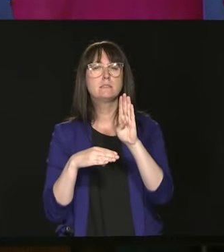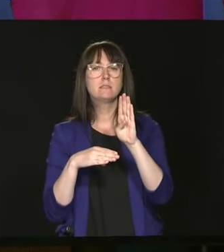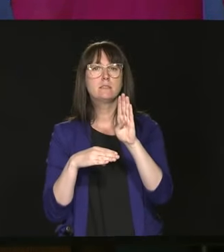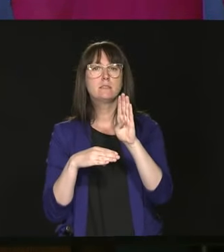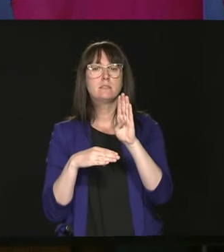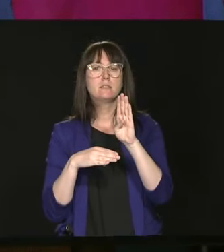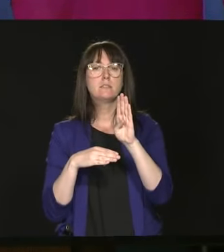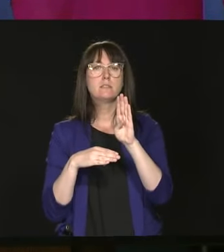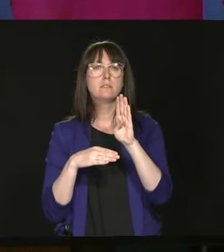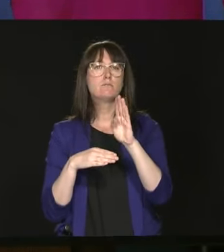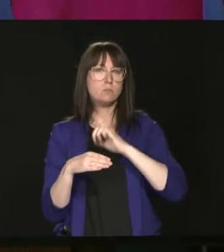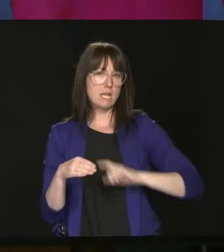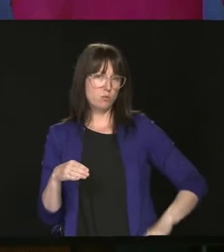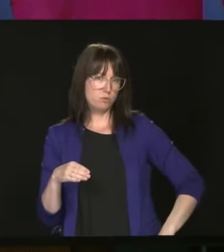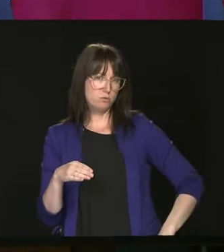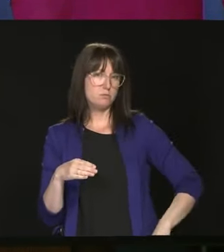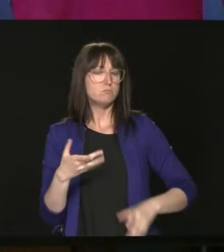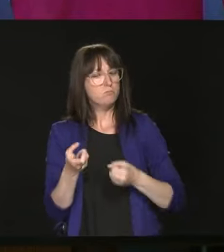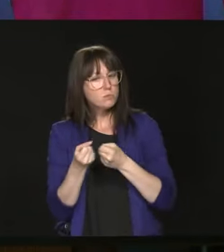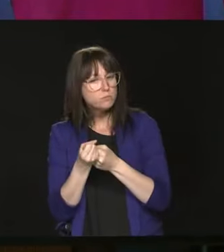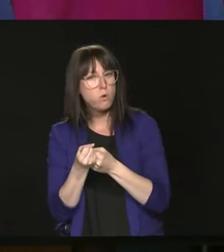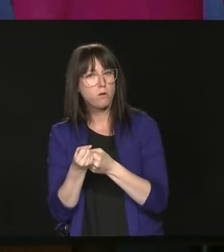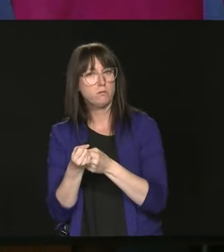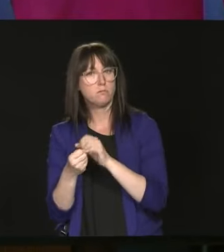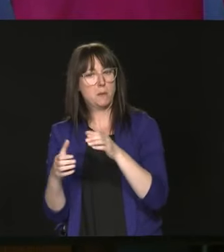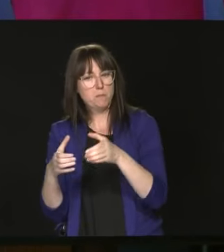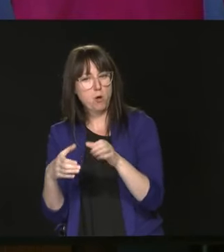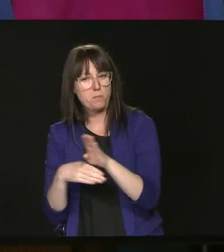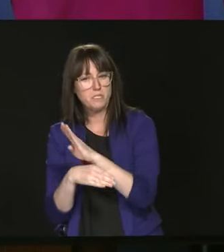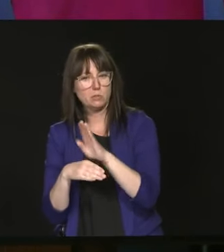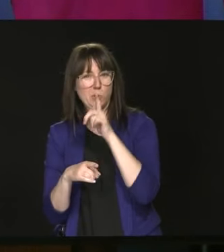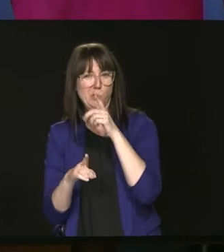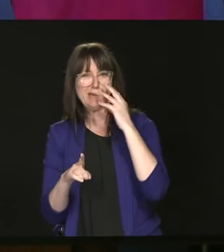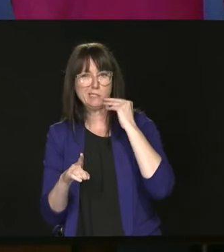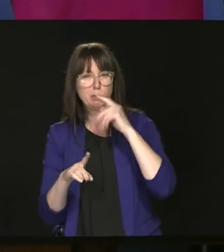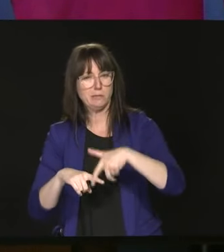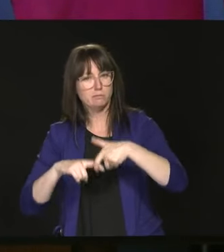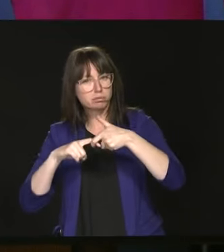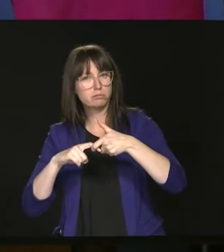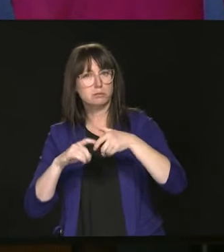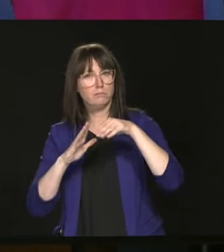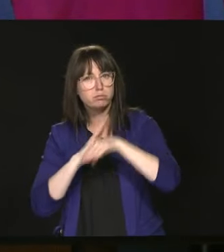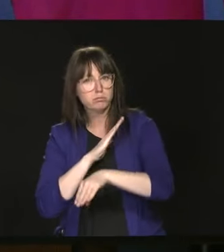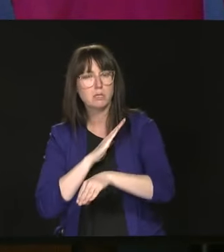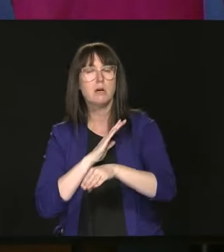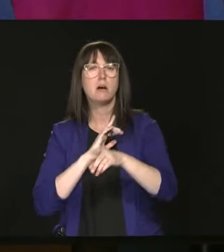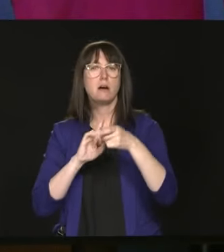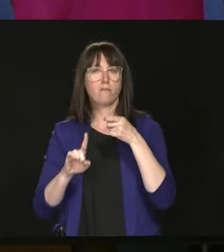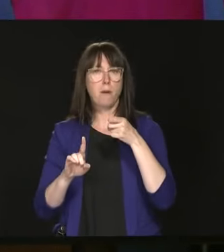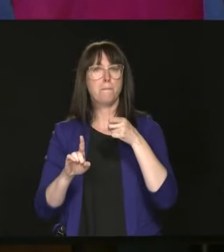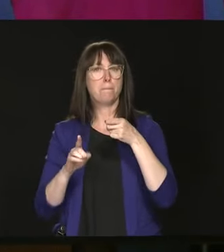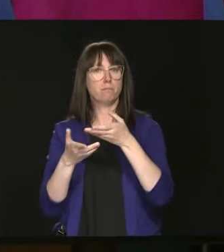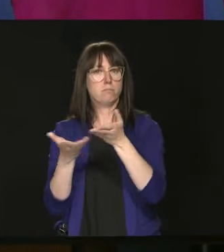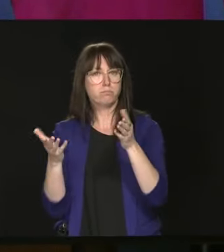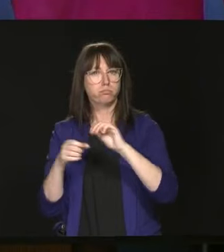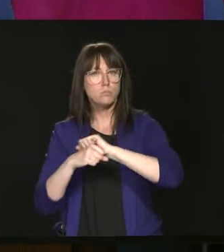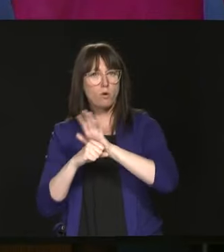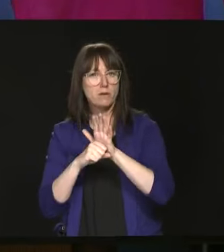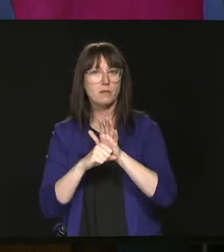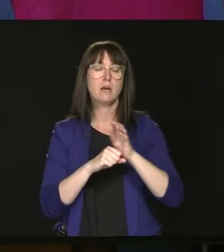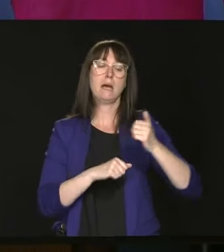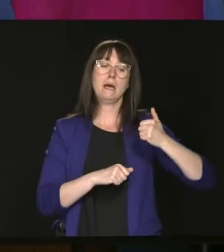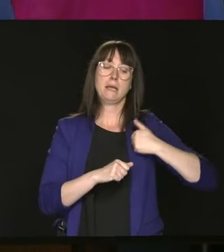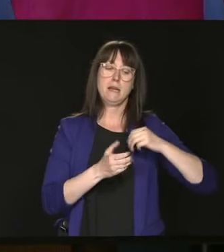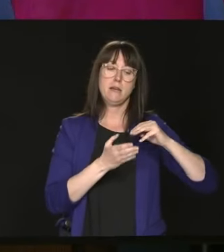crise. Par l'entremise de la Société canadienne d'hypothèque et de logement, nous offrirons aux propriétaires